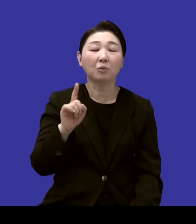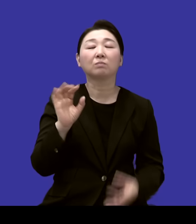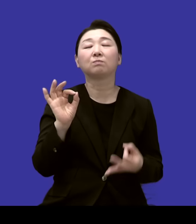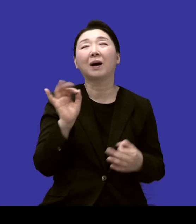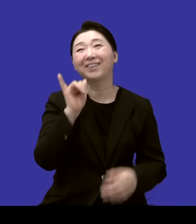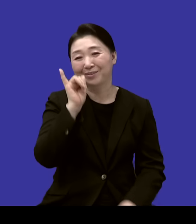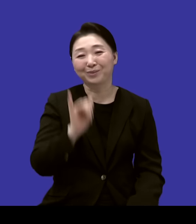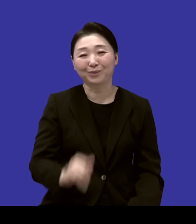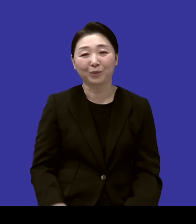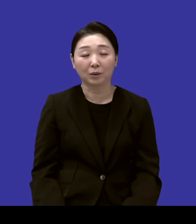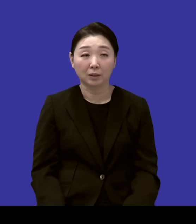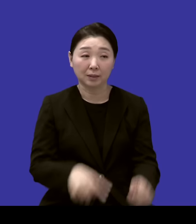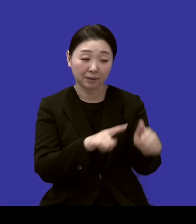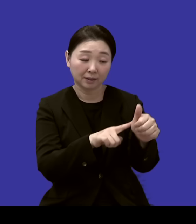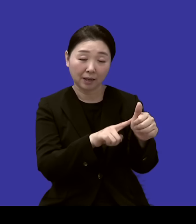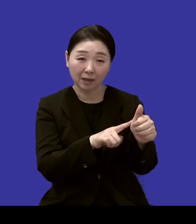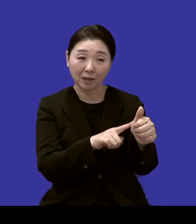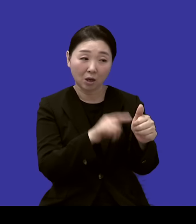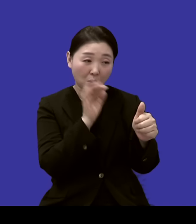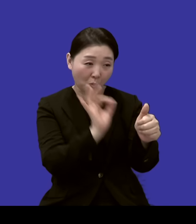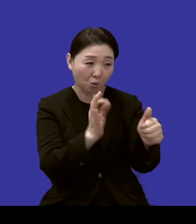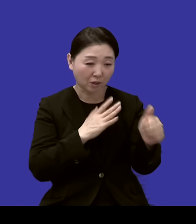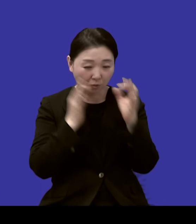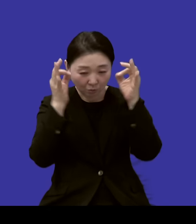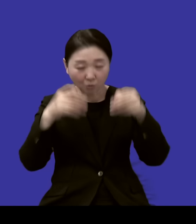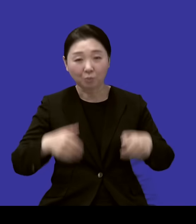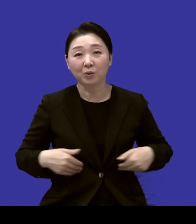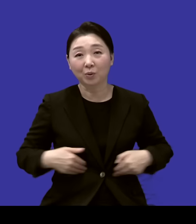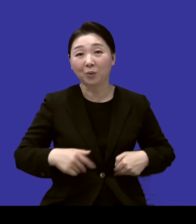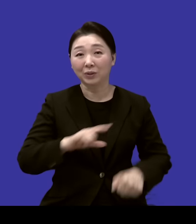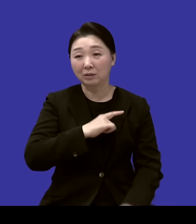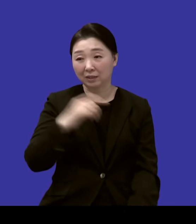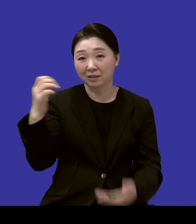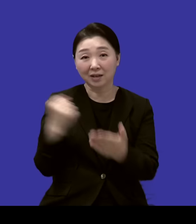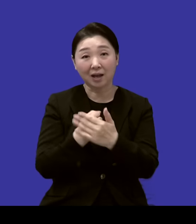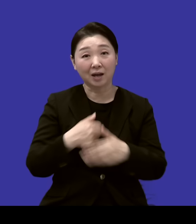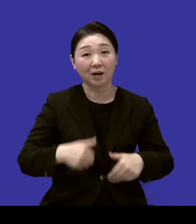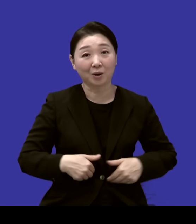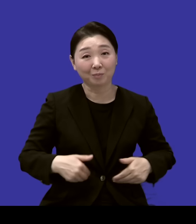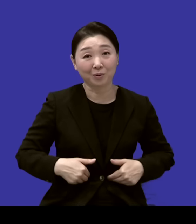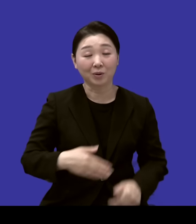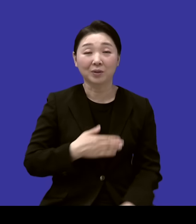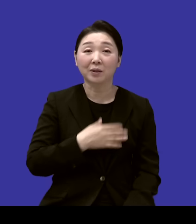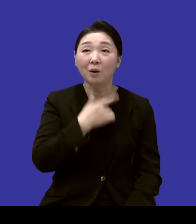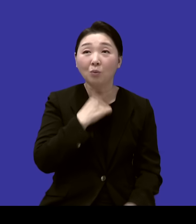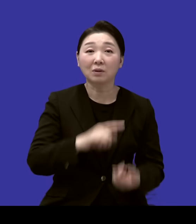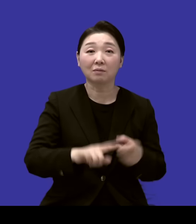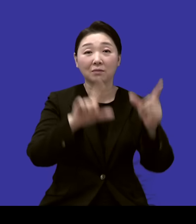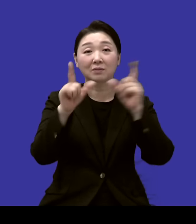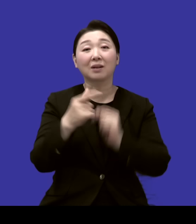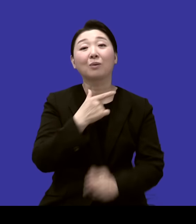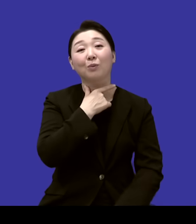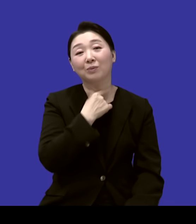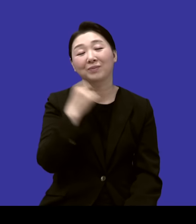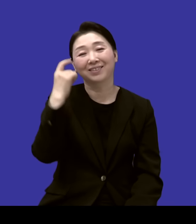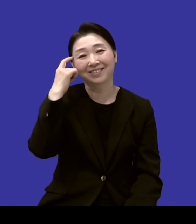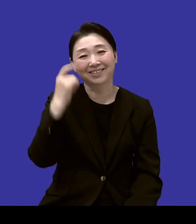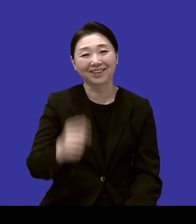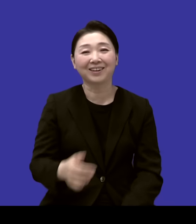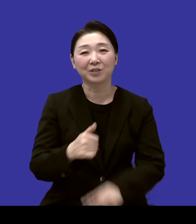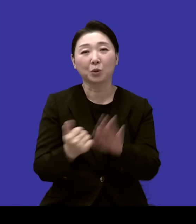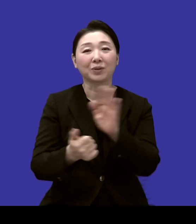있었더라고요. 예. 그래서 그 친구를 통해서 나도 노력해야 되겠다. 나도 자격증을 따야 되겠다. 예. 나도 내가 원하는 삶을 살아야 되겠다. 네. 이런